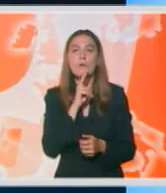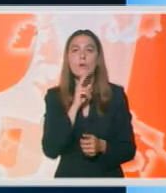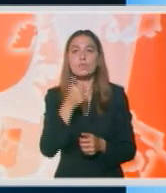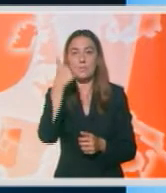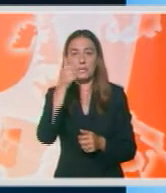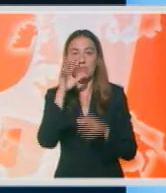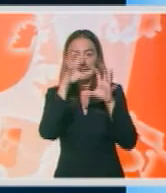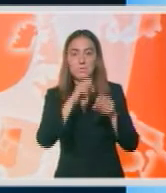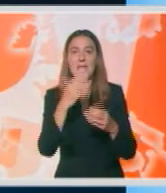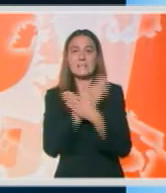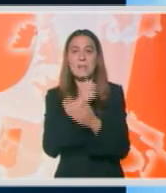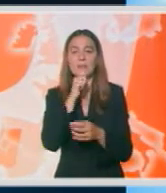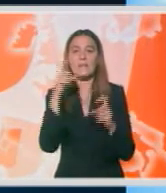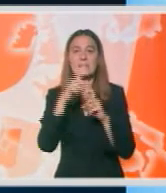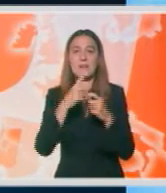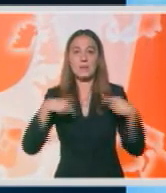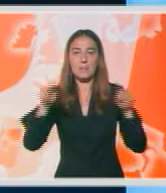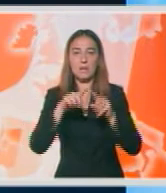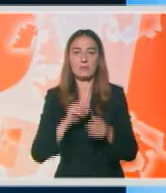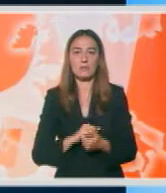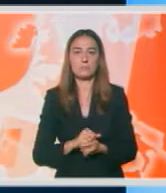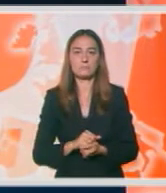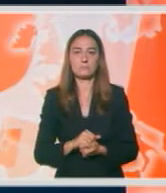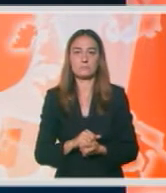prvo zahvatiti zapadne i severne predele.